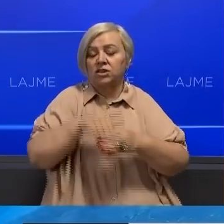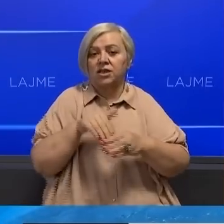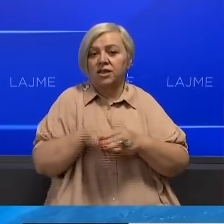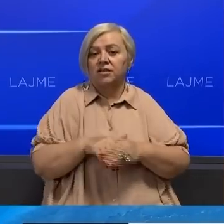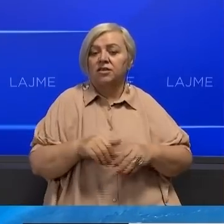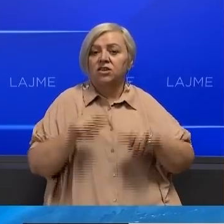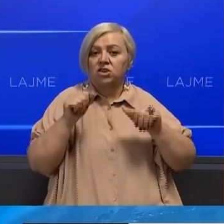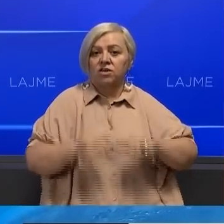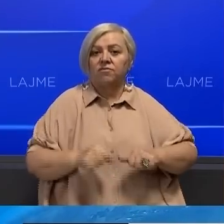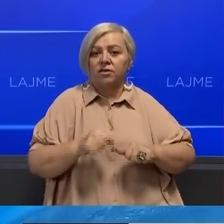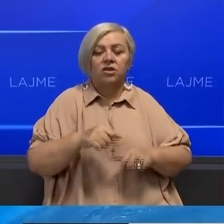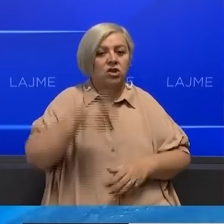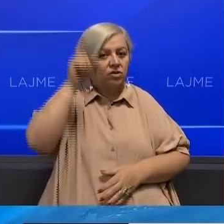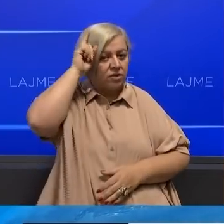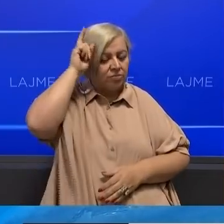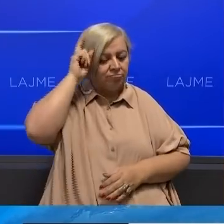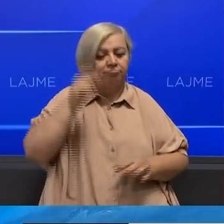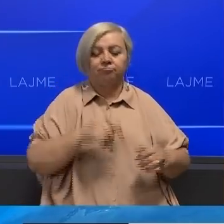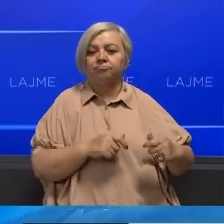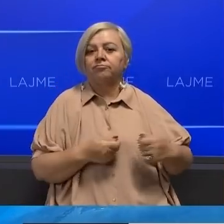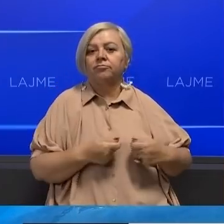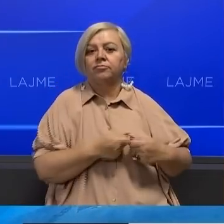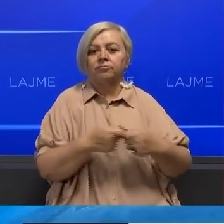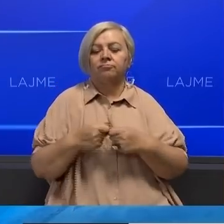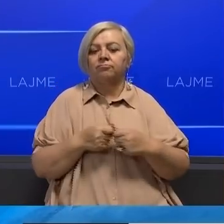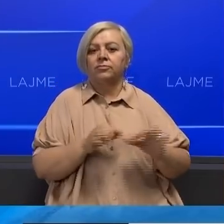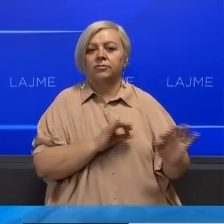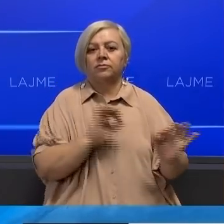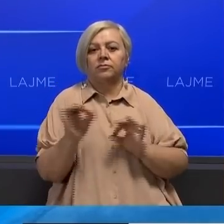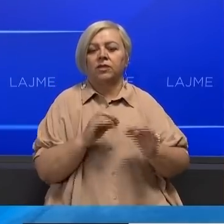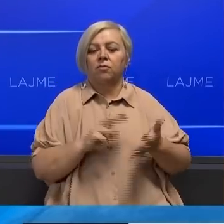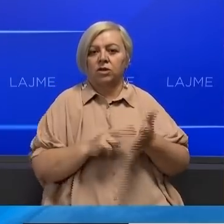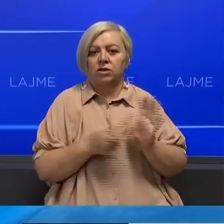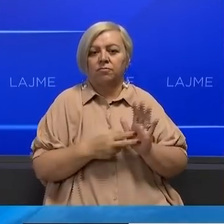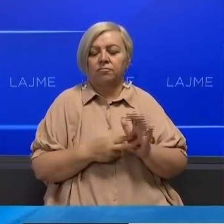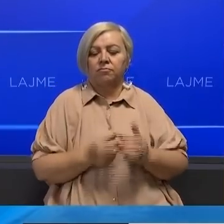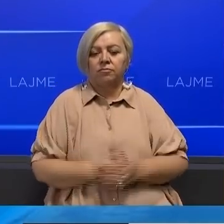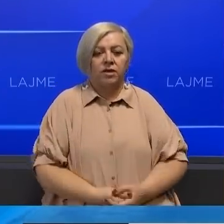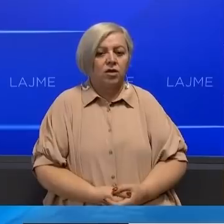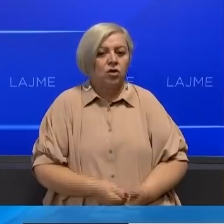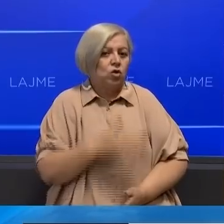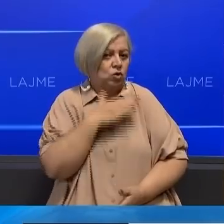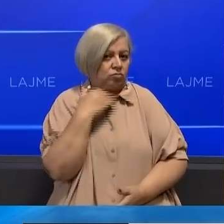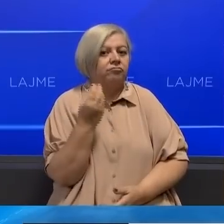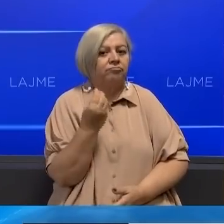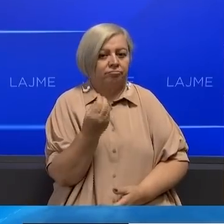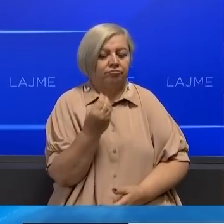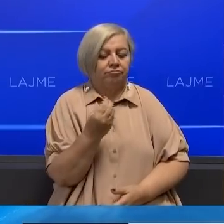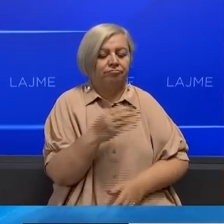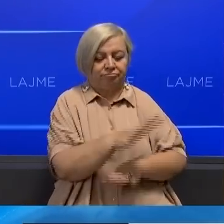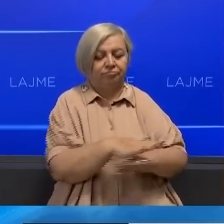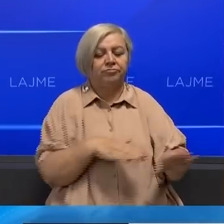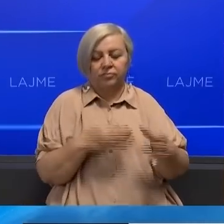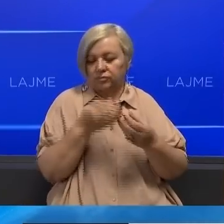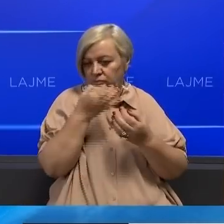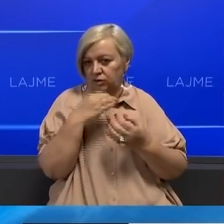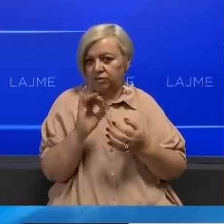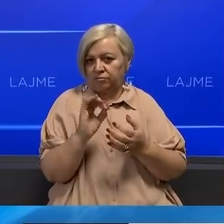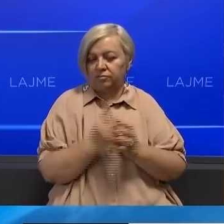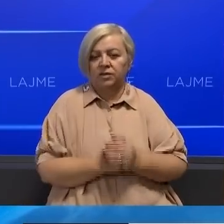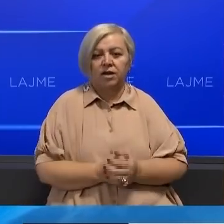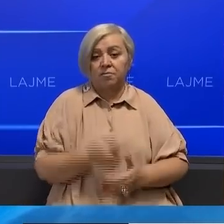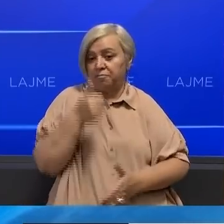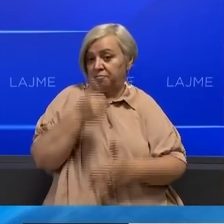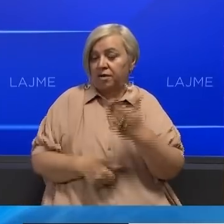e re është më organizuar dhe angazhuar në proceset politike. Shumë mirë po më duket parlamenti i Kosovës, asnjëherë jam kon, është